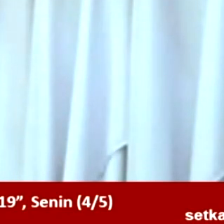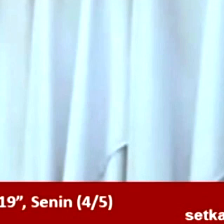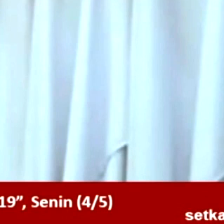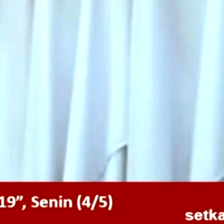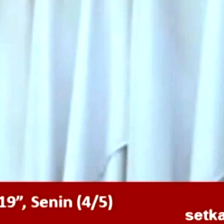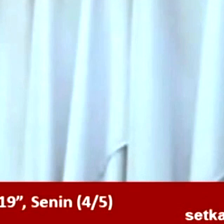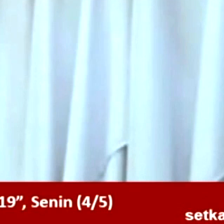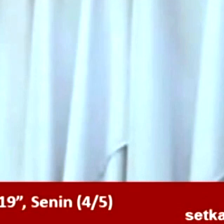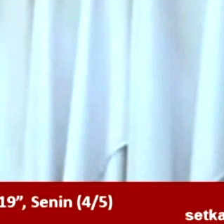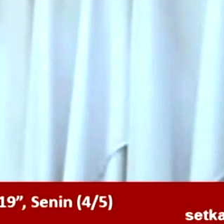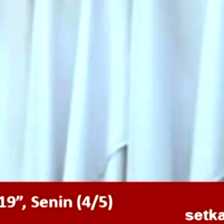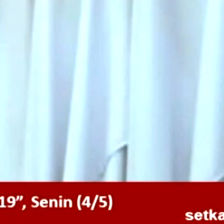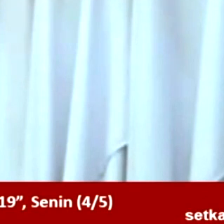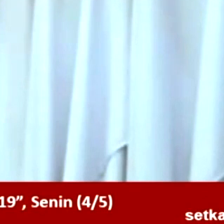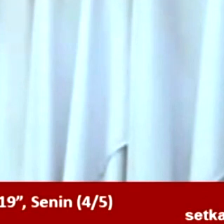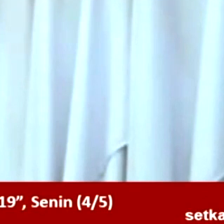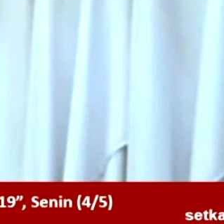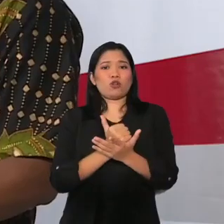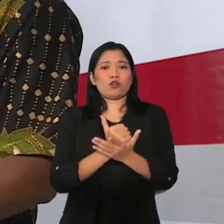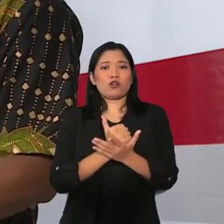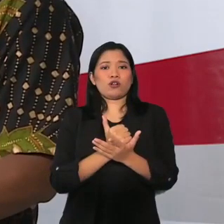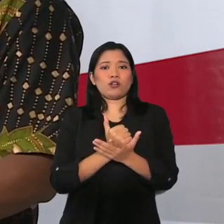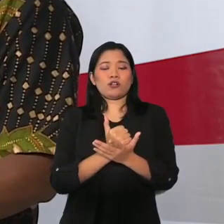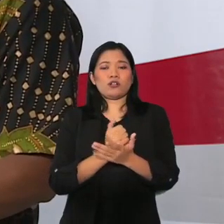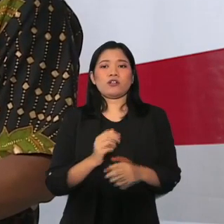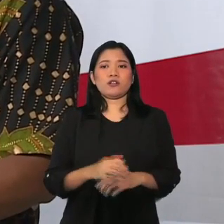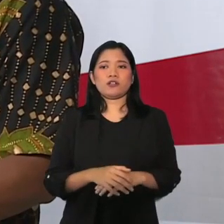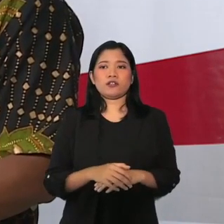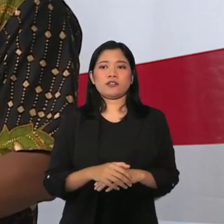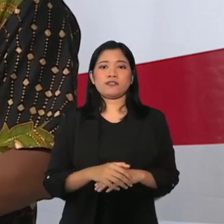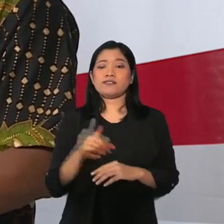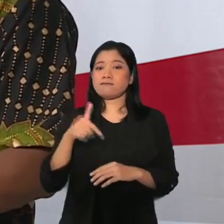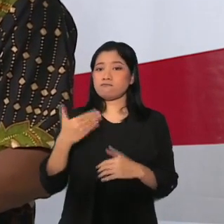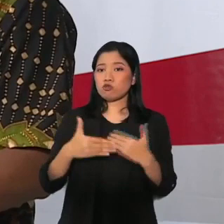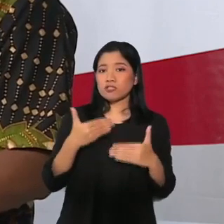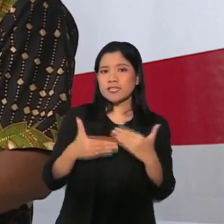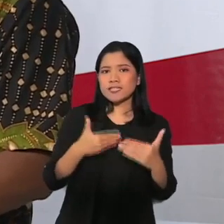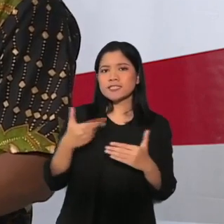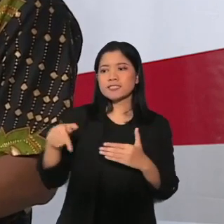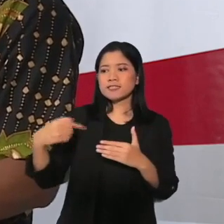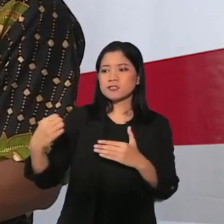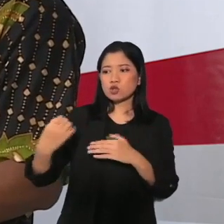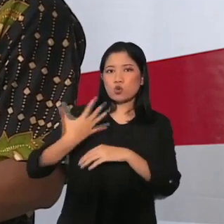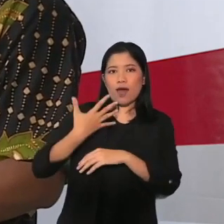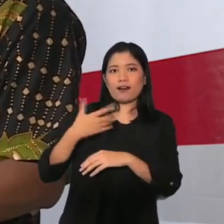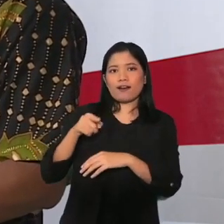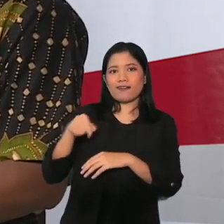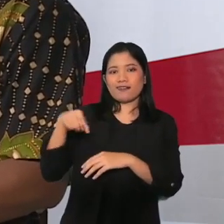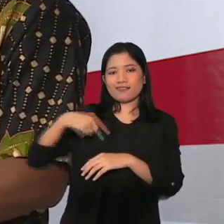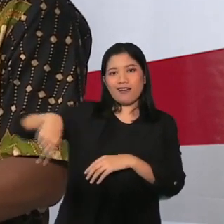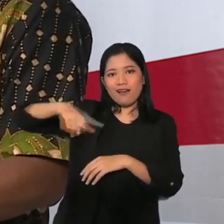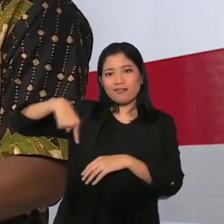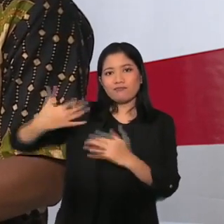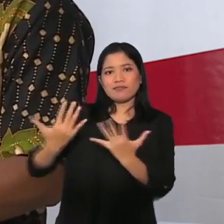monardo mantan Gubernur Jawa Timur ini menilai Informasi yang disampaikan harus jelas sehingga tidak bisa